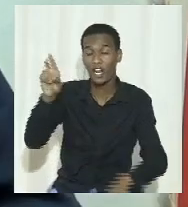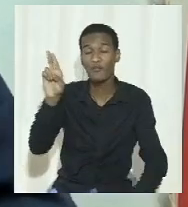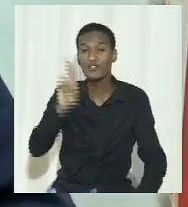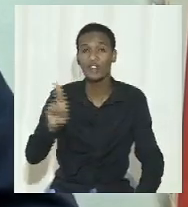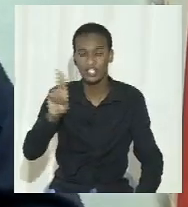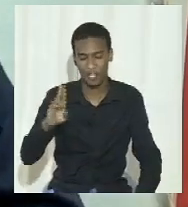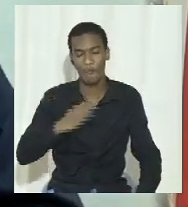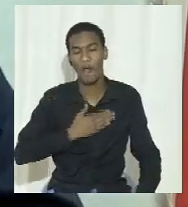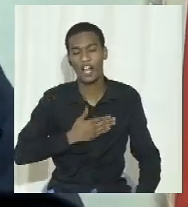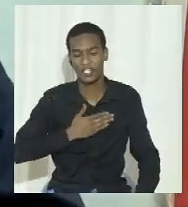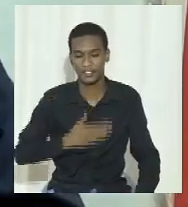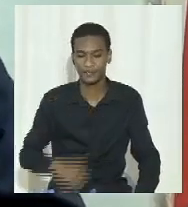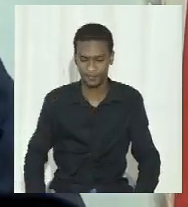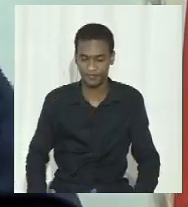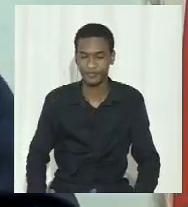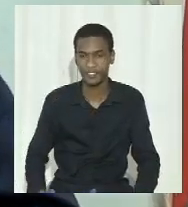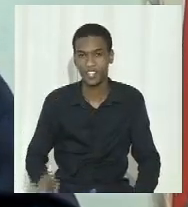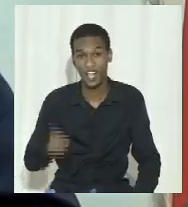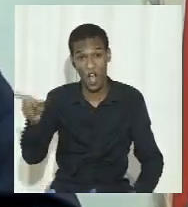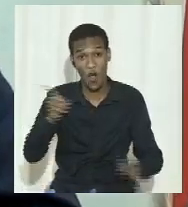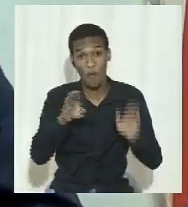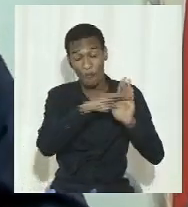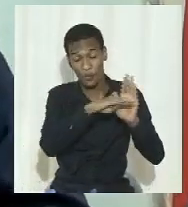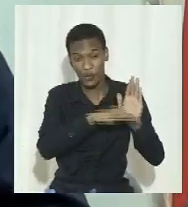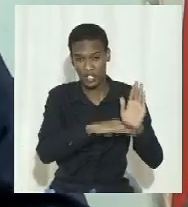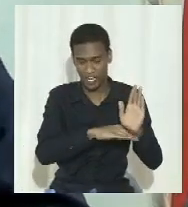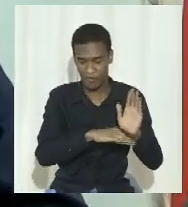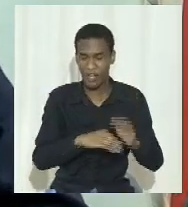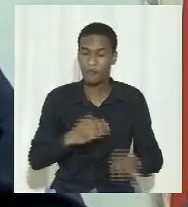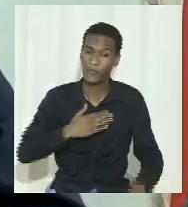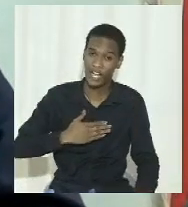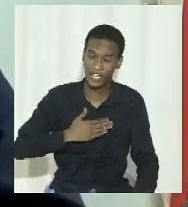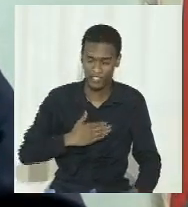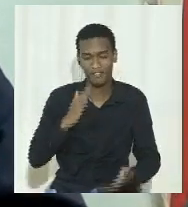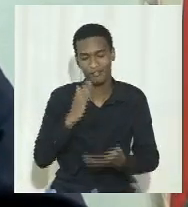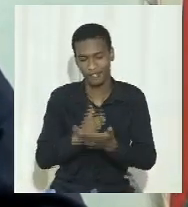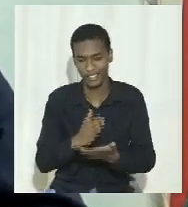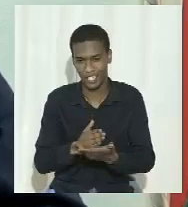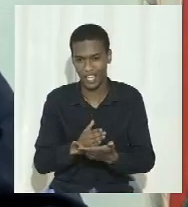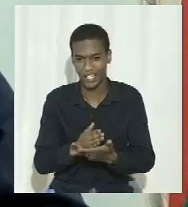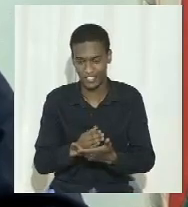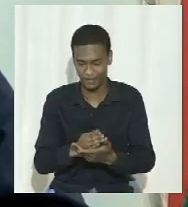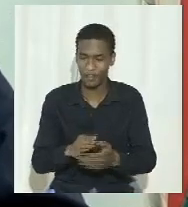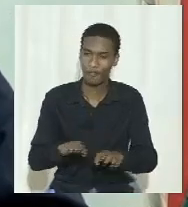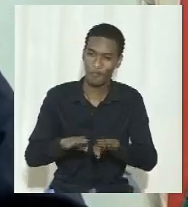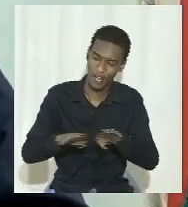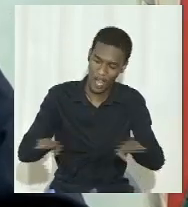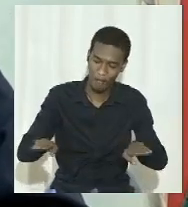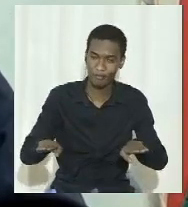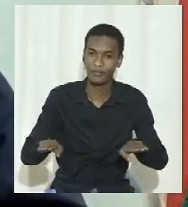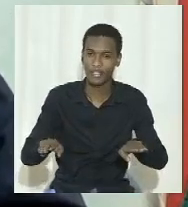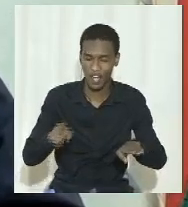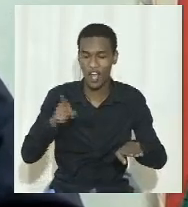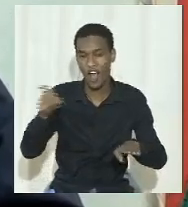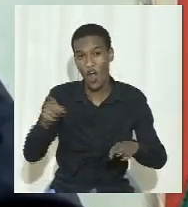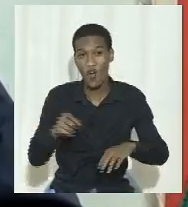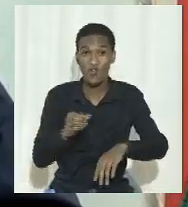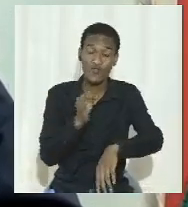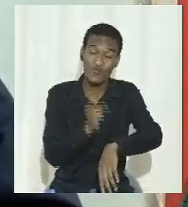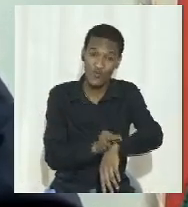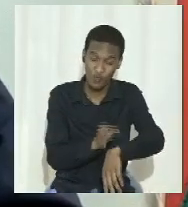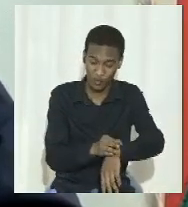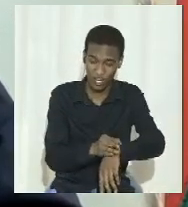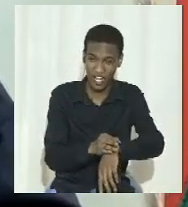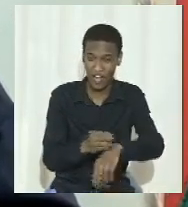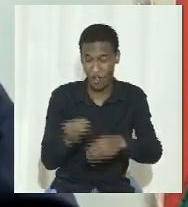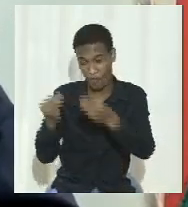Ny programma moa zany dia efa nahitsy ary napakarina ny ora hanaovan'ireo mpiofanareo zany